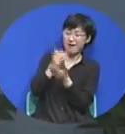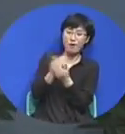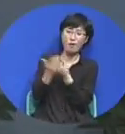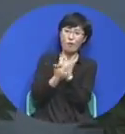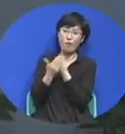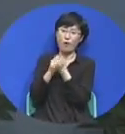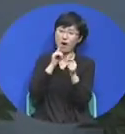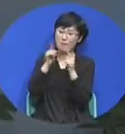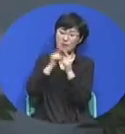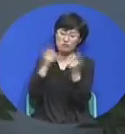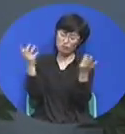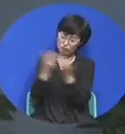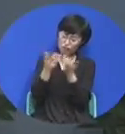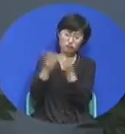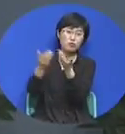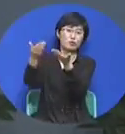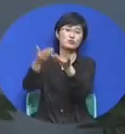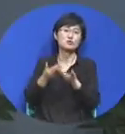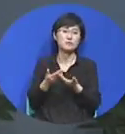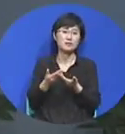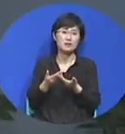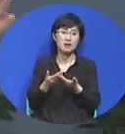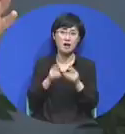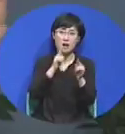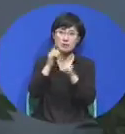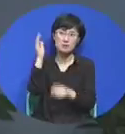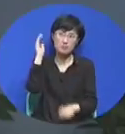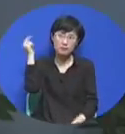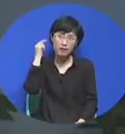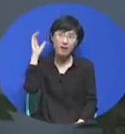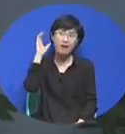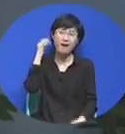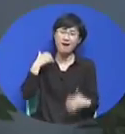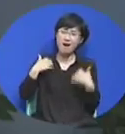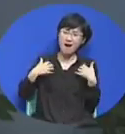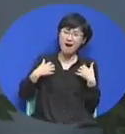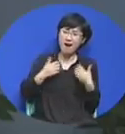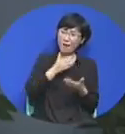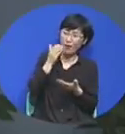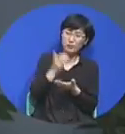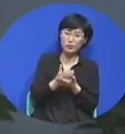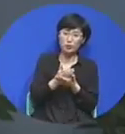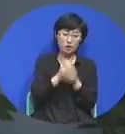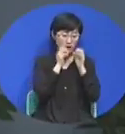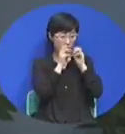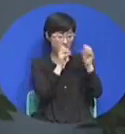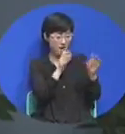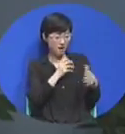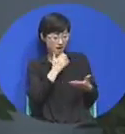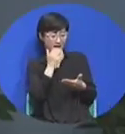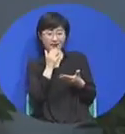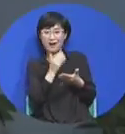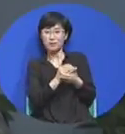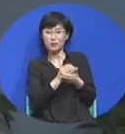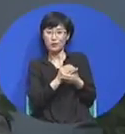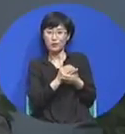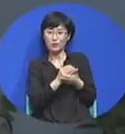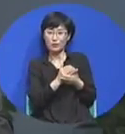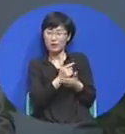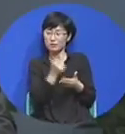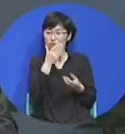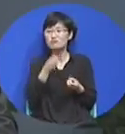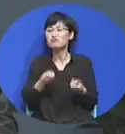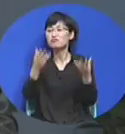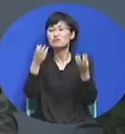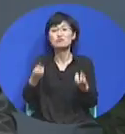down His word upon me. 아니 듣는데도 응답이 오고 전하는데도 응답이 오고 이런 말씀을 주시더라니까요. Answers came as I received the word. Answers came as I was